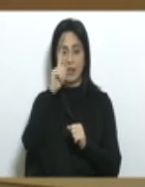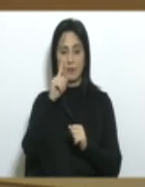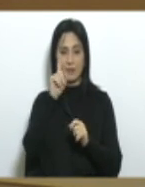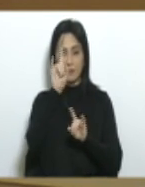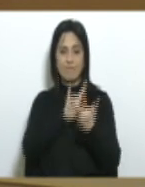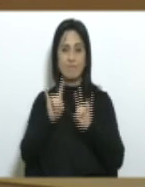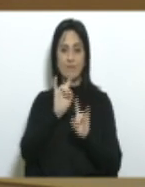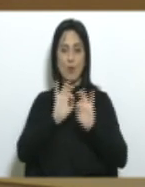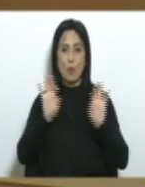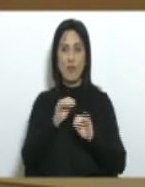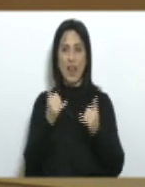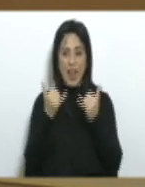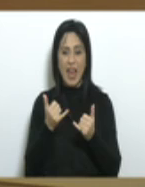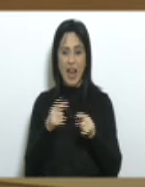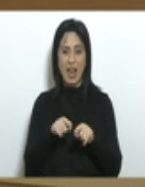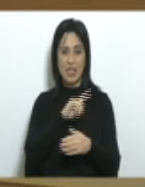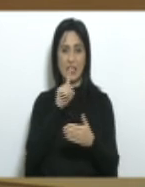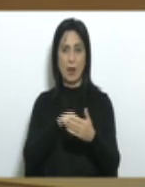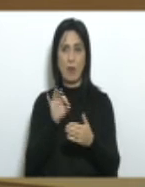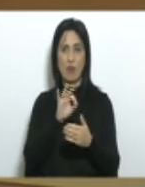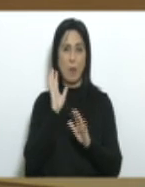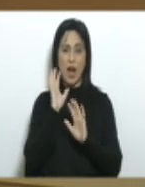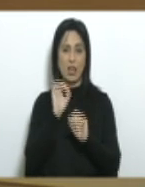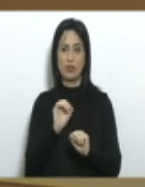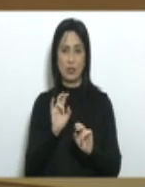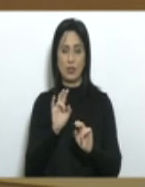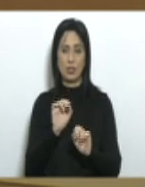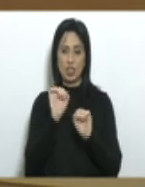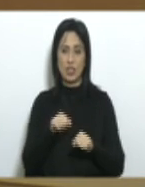იმაში, რომ ეხლავე ამ საკითხვისთვის მხარის